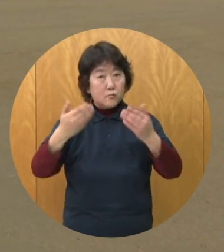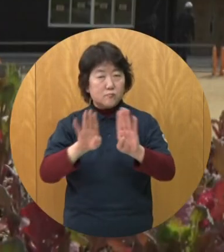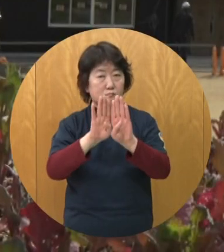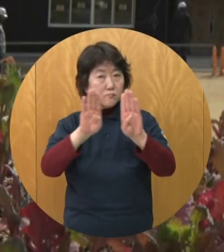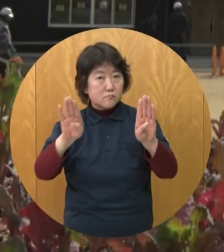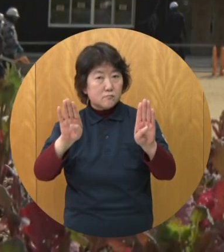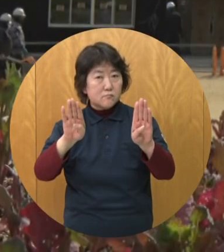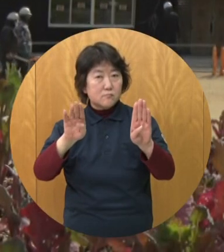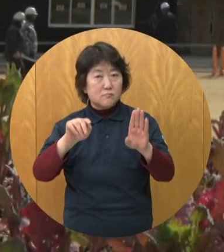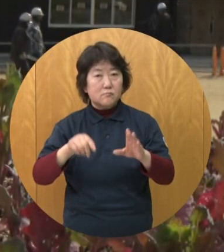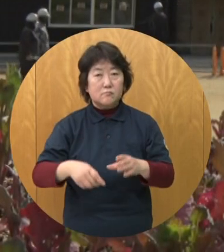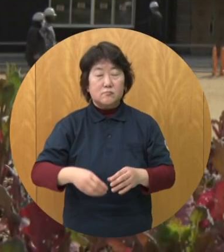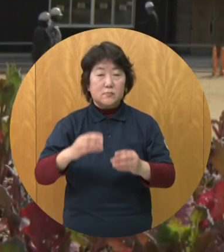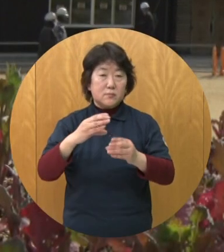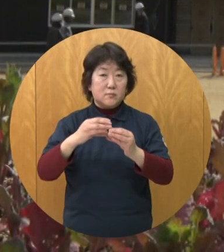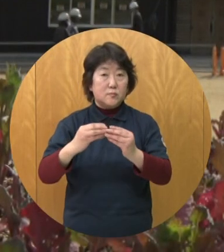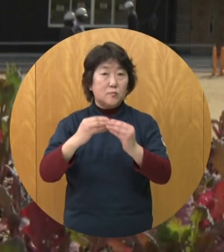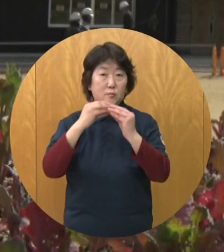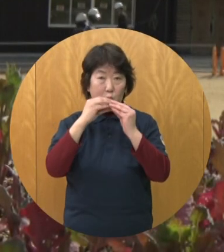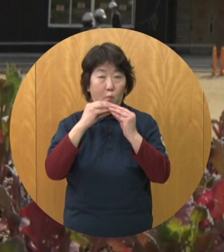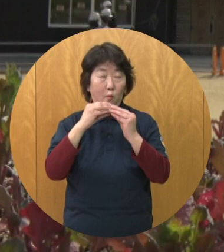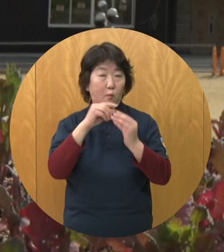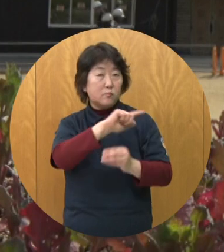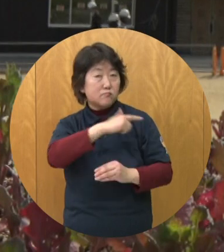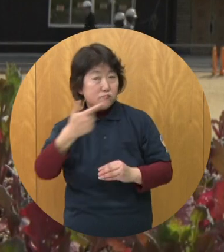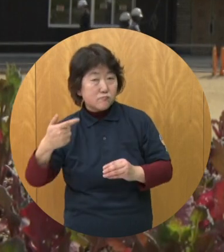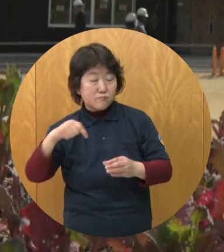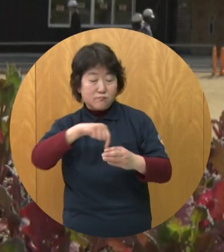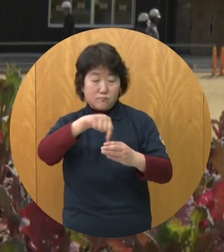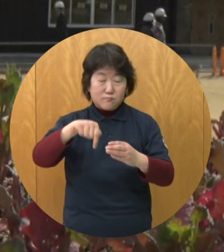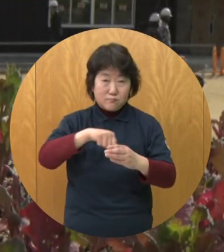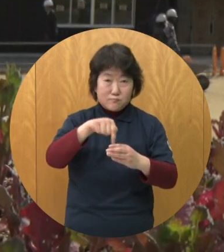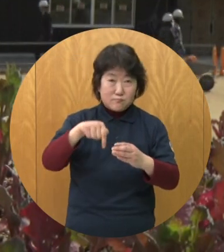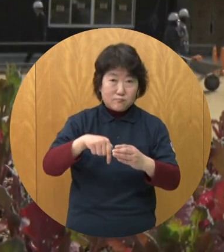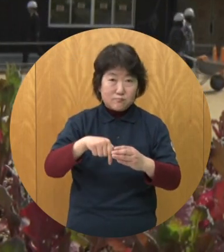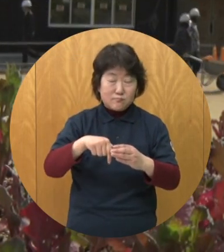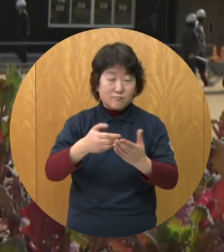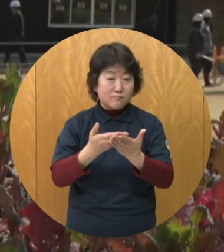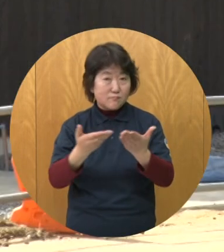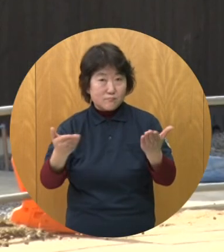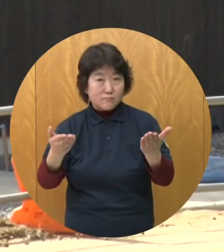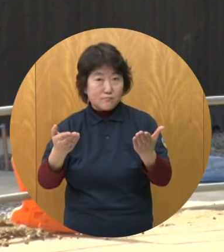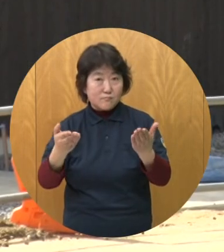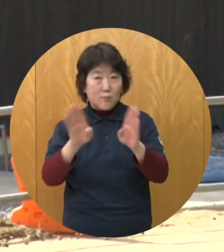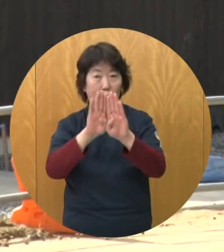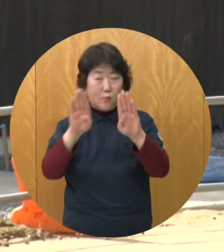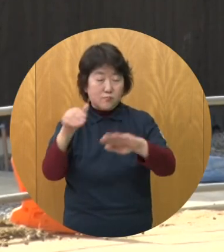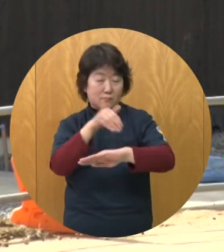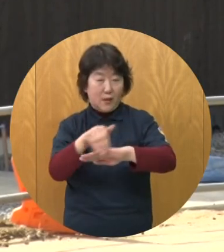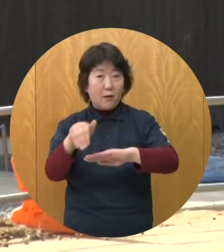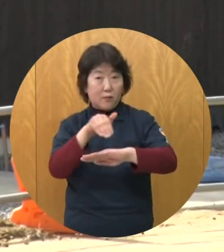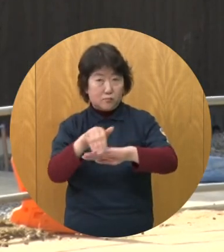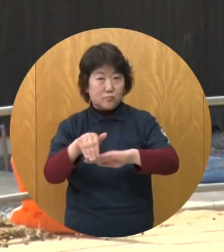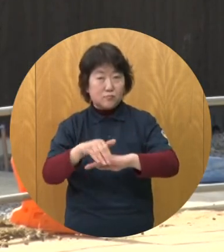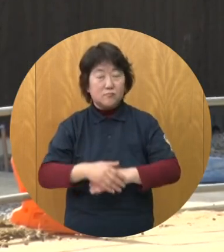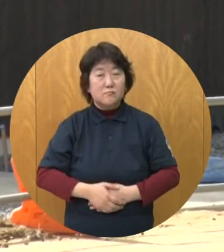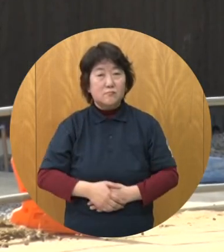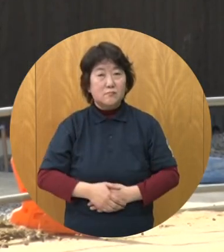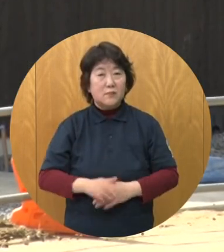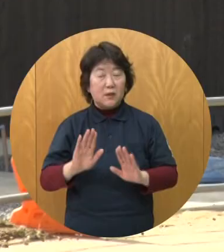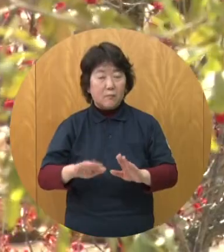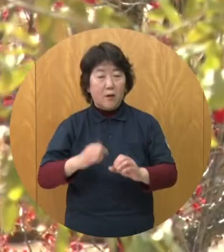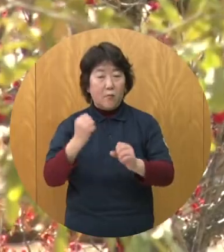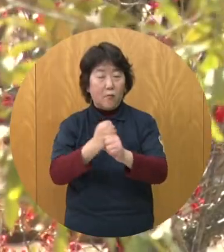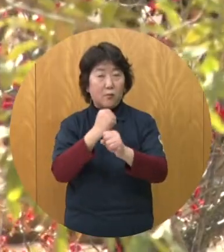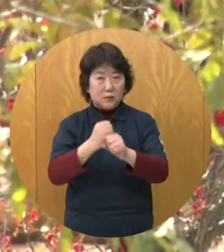、チリコンカンのホットドッグやスコーン、紅茶などを提供するカフェがオープンする計画で、完成